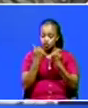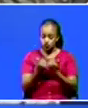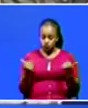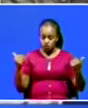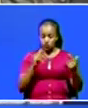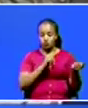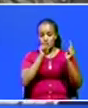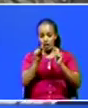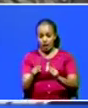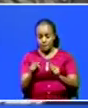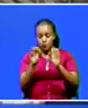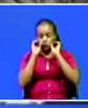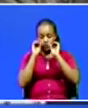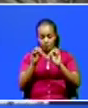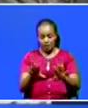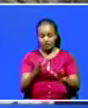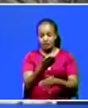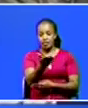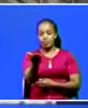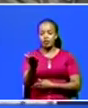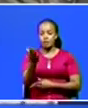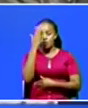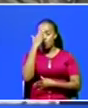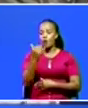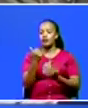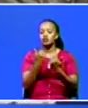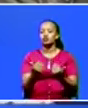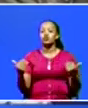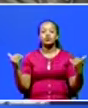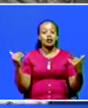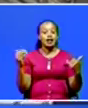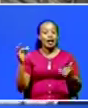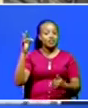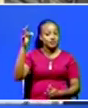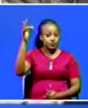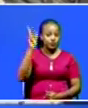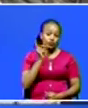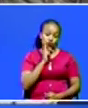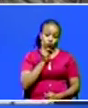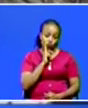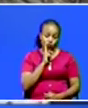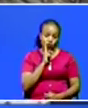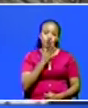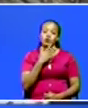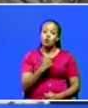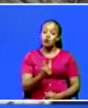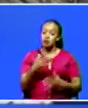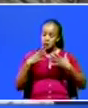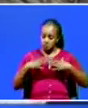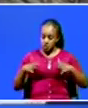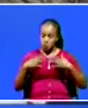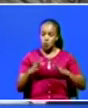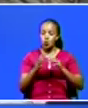tuwabariki, kwa sababu watoto ndio kesho. Hatutaki kuwa na watu wanamtumikia Mungu, wanatumikia serikali, watu